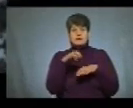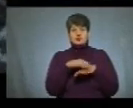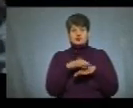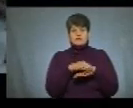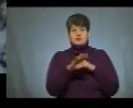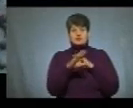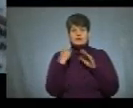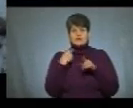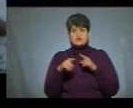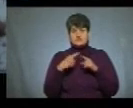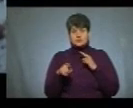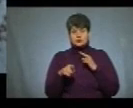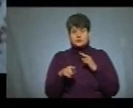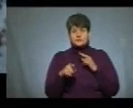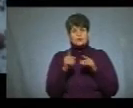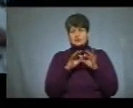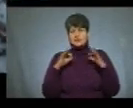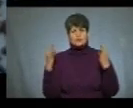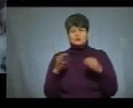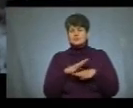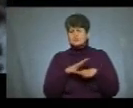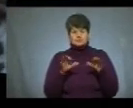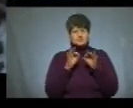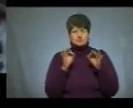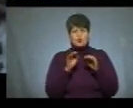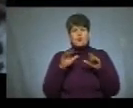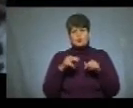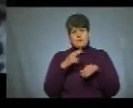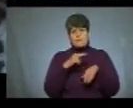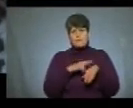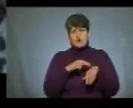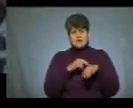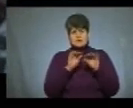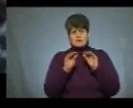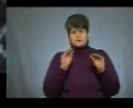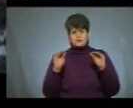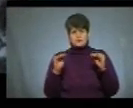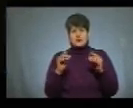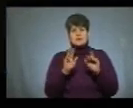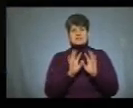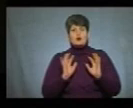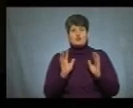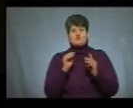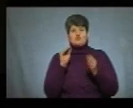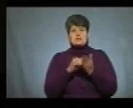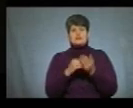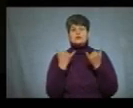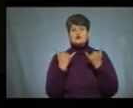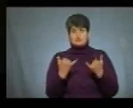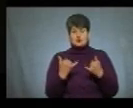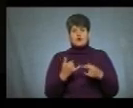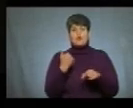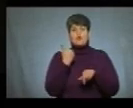Тут нічого не було. Ленточки поліція потім вчепила, а ці загорожі поставили вже сьогодні. Головний